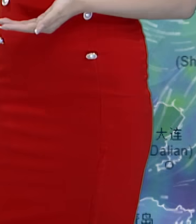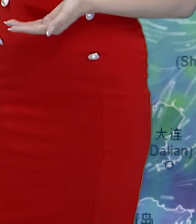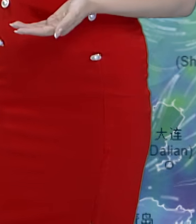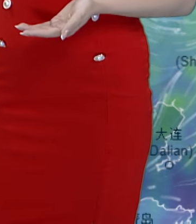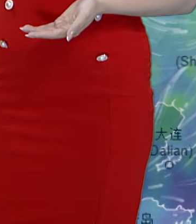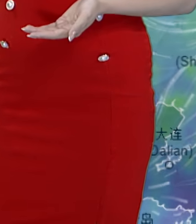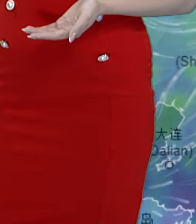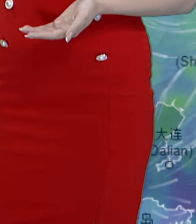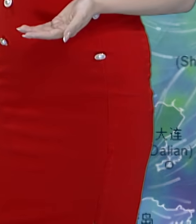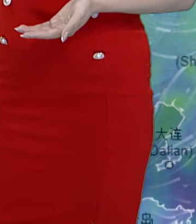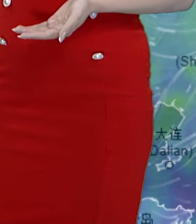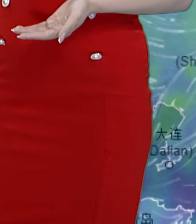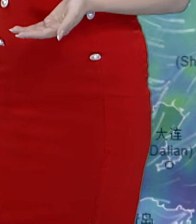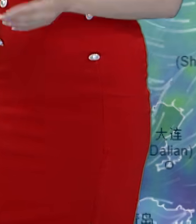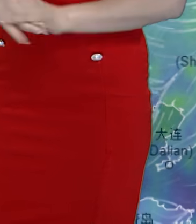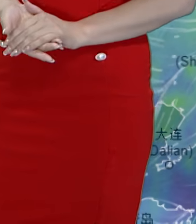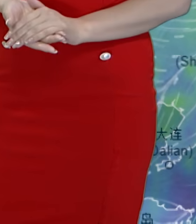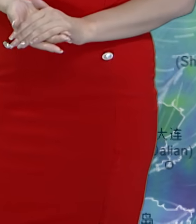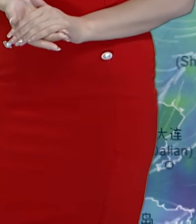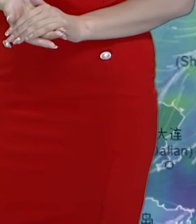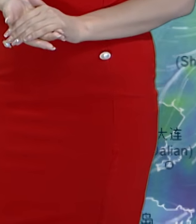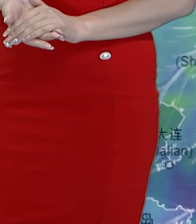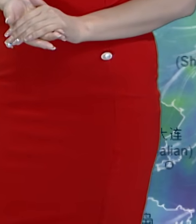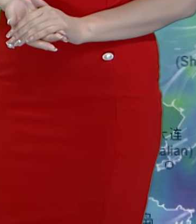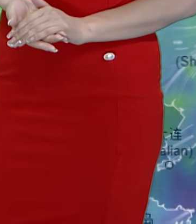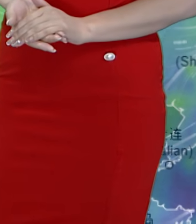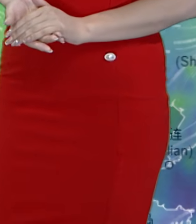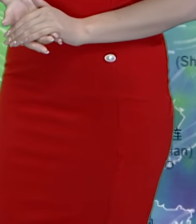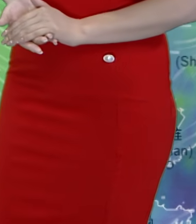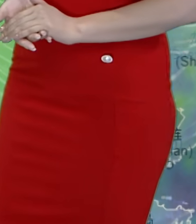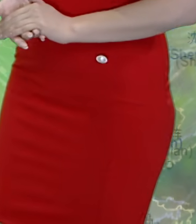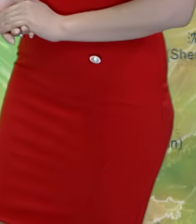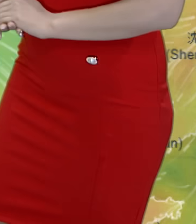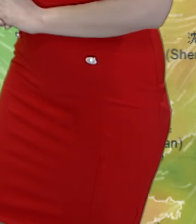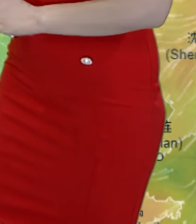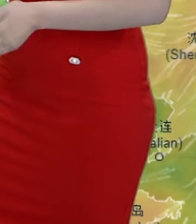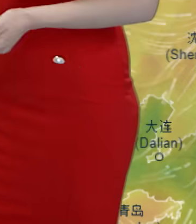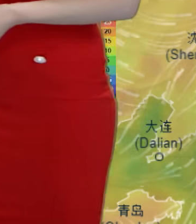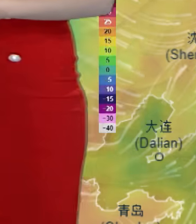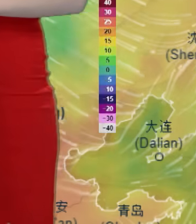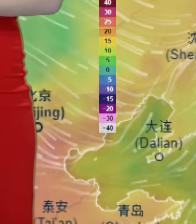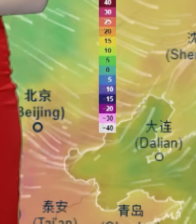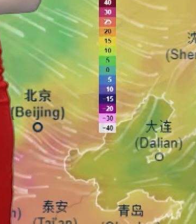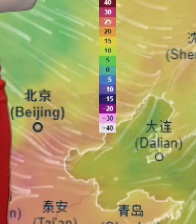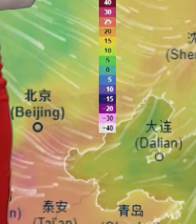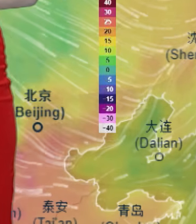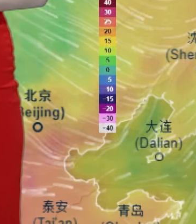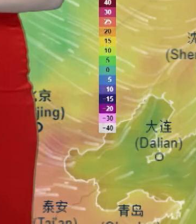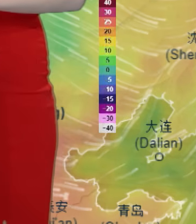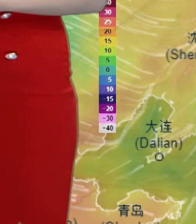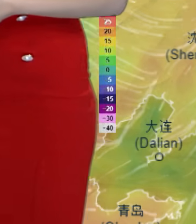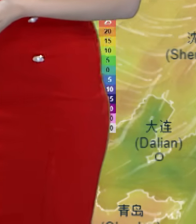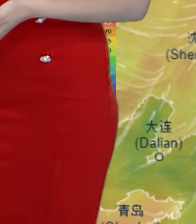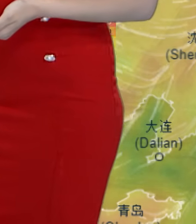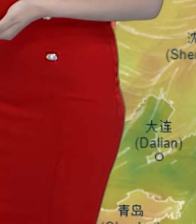16-18 метр хүрч ширүүсэж шорон шурах шуурхыг онцгойлон анхааруулж байна. Агарын температурын хувьд алтай хангай хөвсгөлийн уулархаг нутаг захуун голын